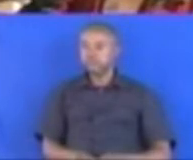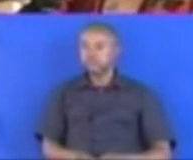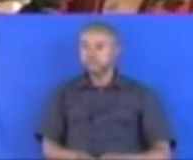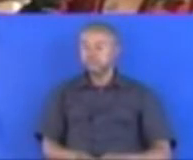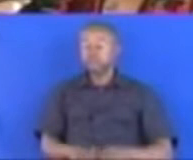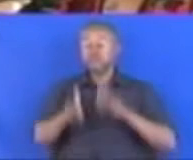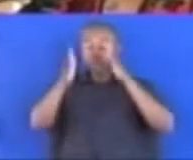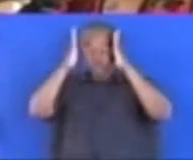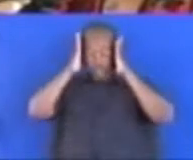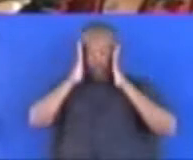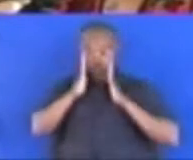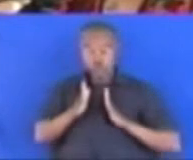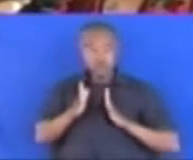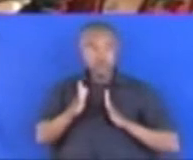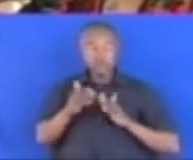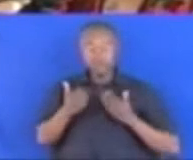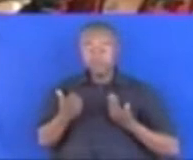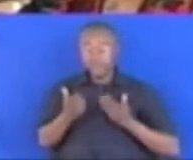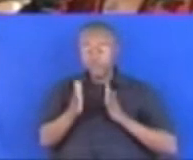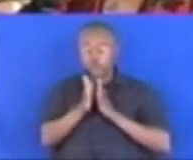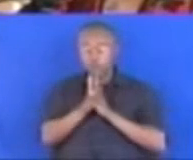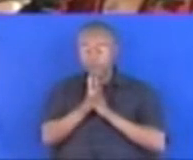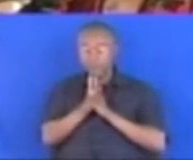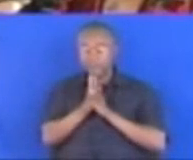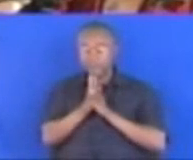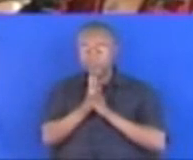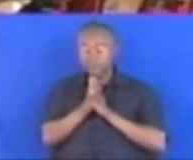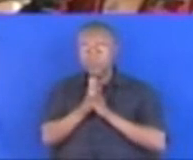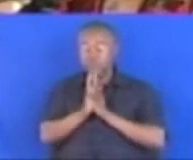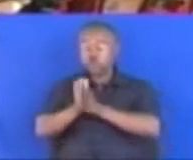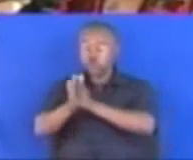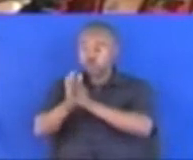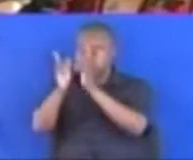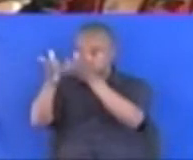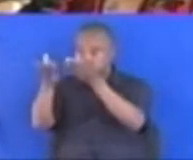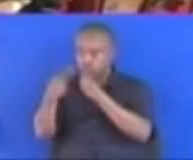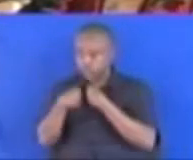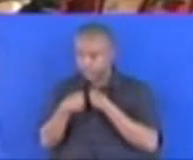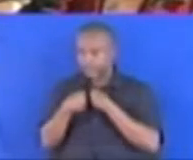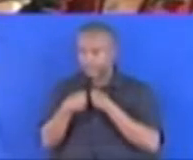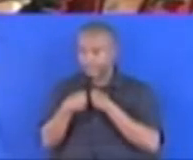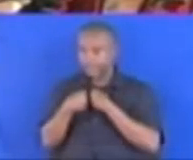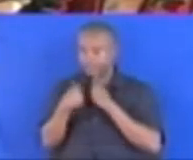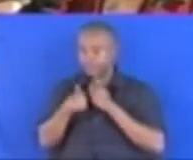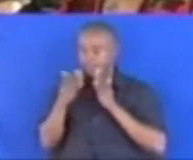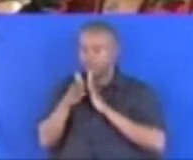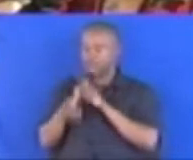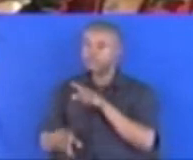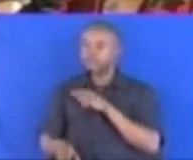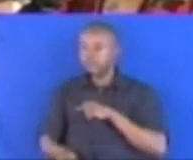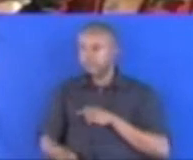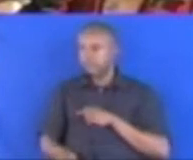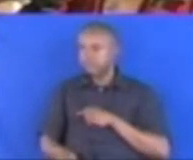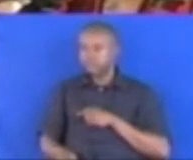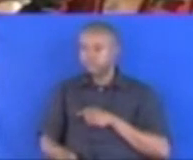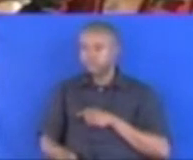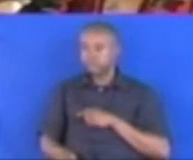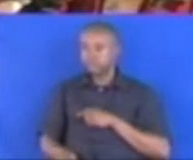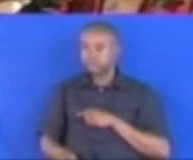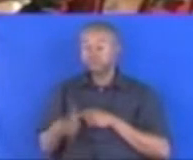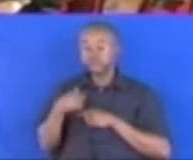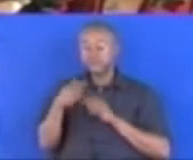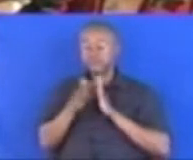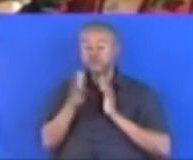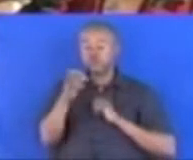Mheshimiwa Spika, naomba nikushukuru sana kwa kunipa. Mheshimiwa Naibu Spika, nikushukuru sana kwa kupa. Nimshukuru pia Waziri